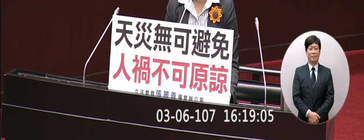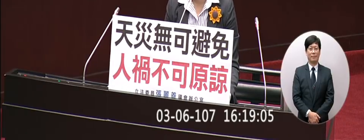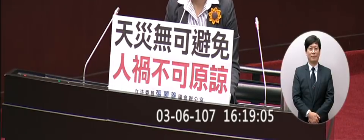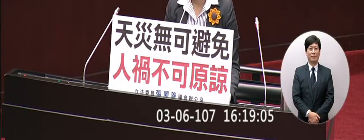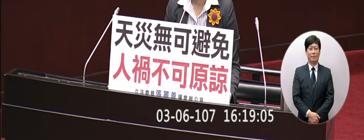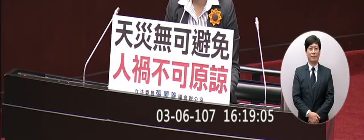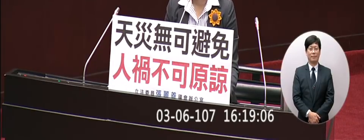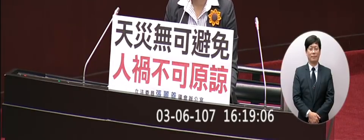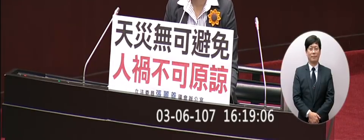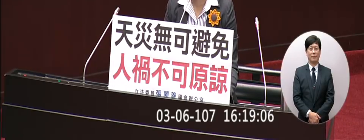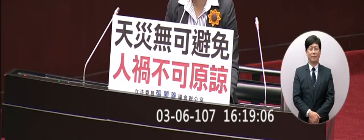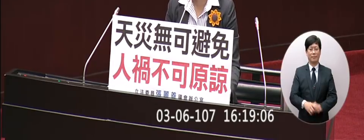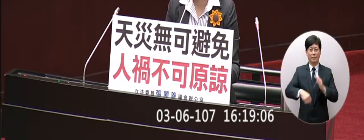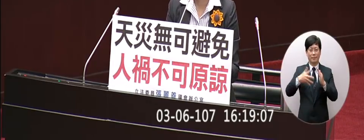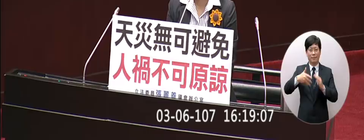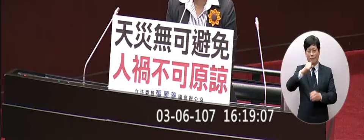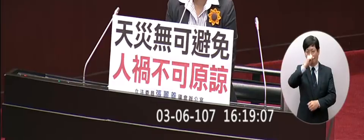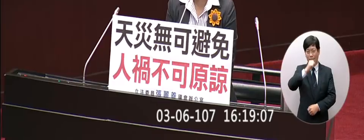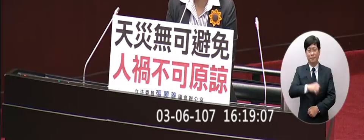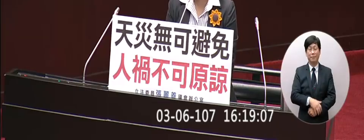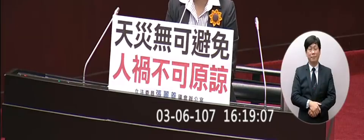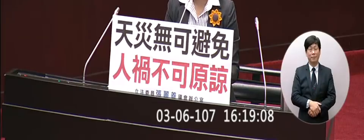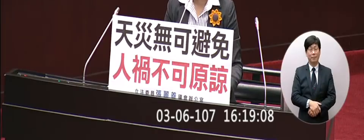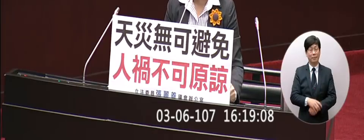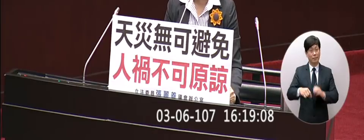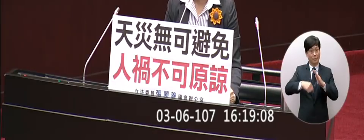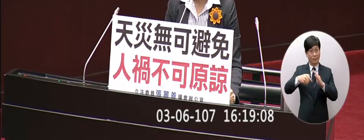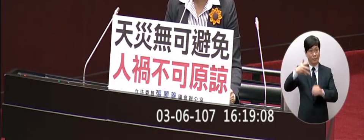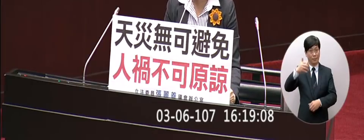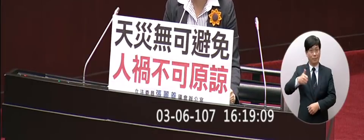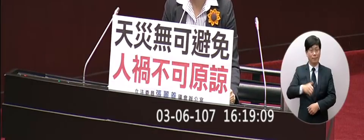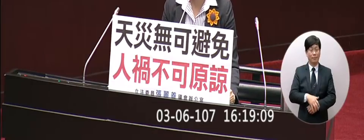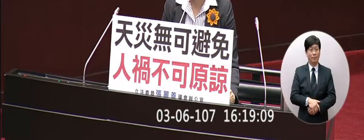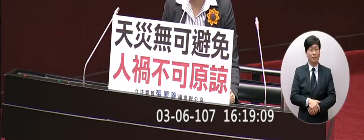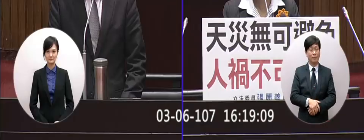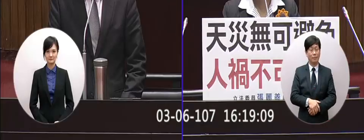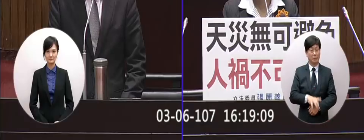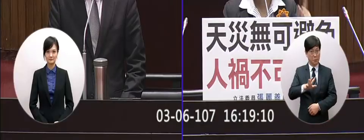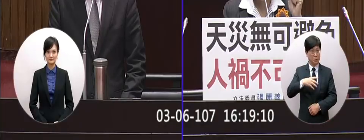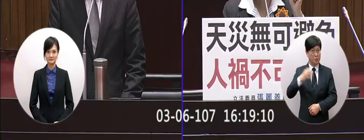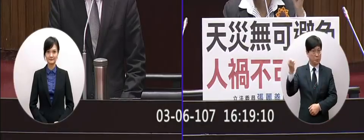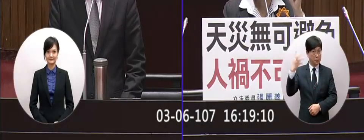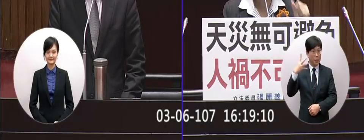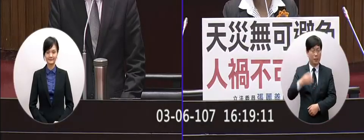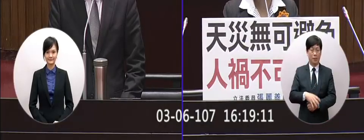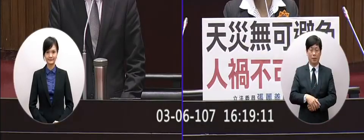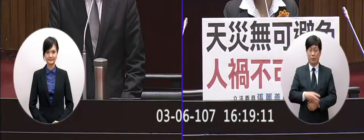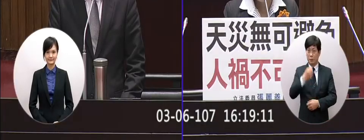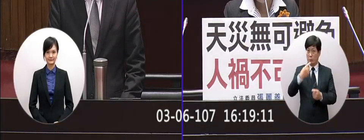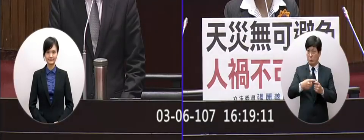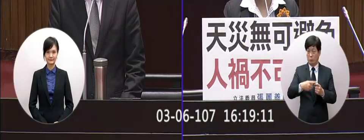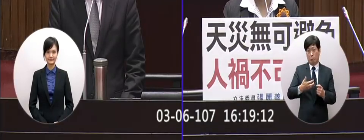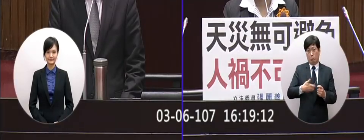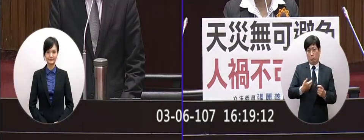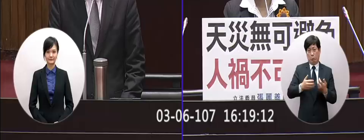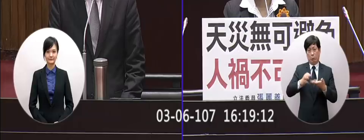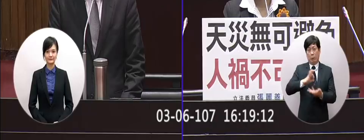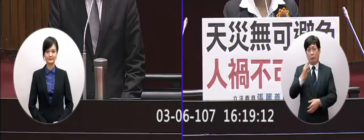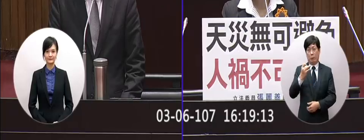张委员你好。 好，院长好哦。院长。 是。 有一句话讲，食米唔知影米